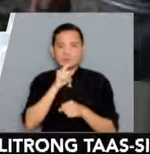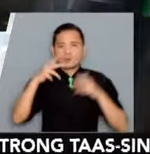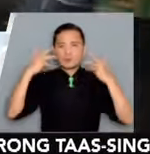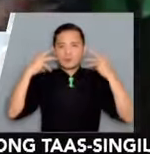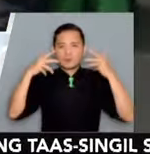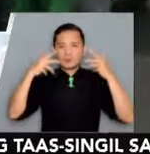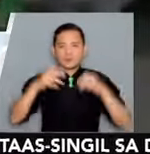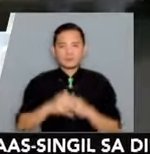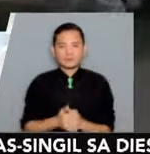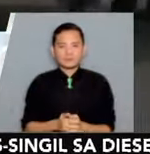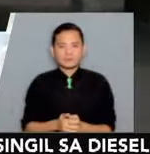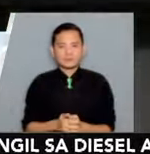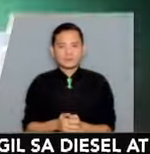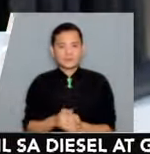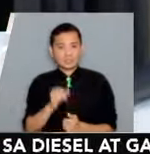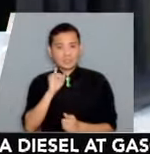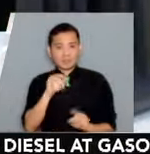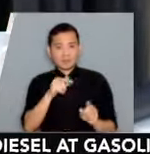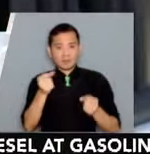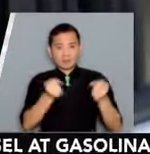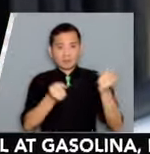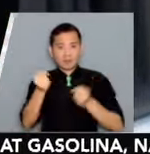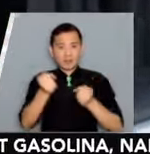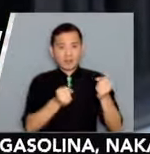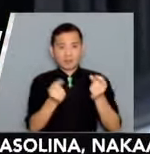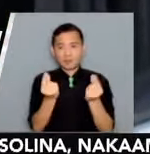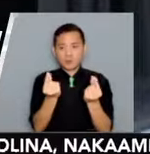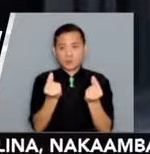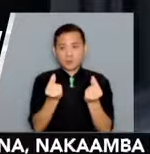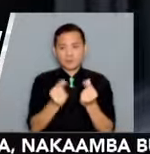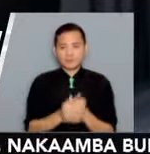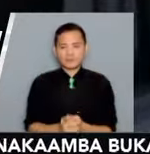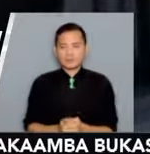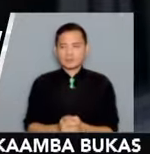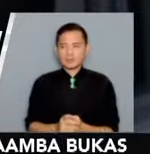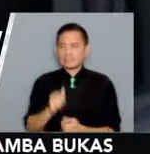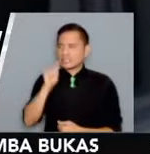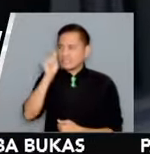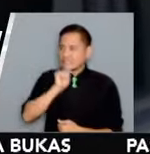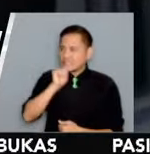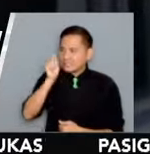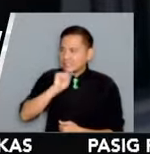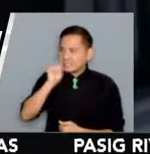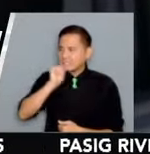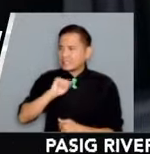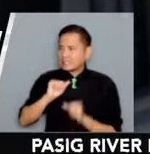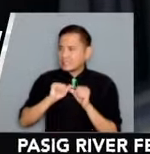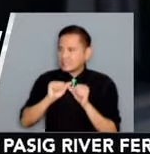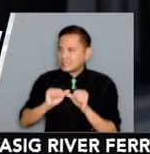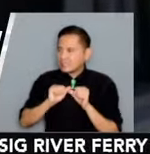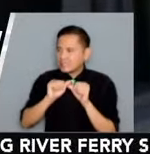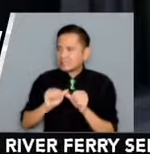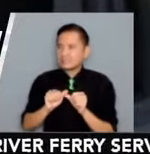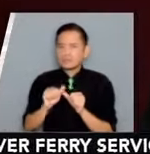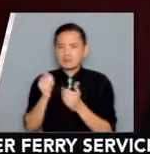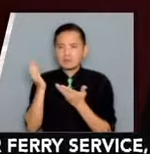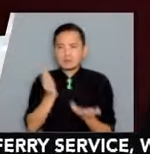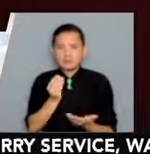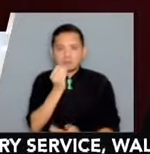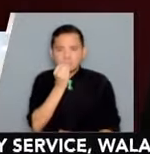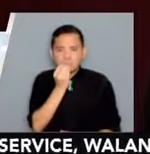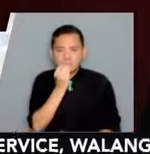mga nasa manibela? Tinitiis na namin para makadala ng pangkain sa pamilya namin.